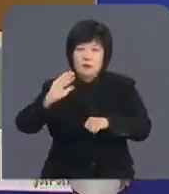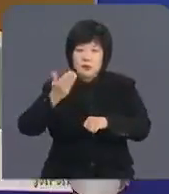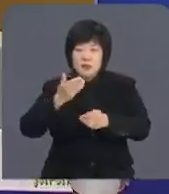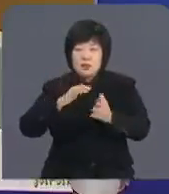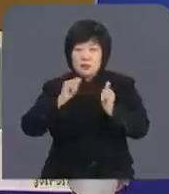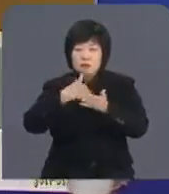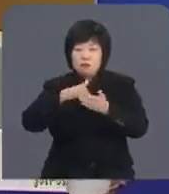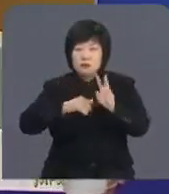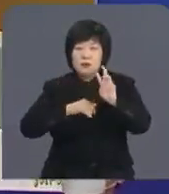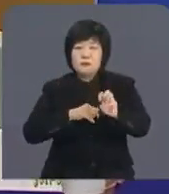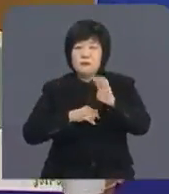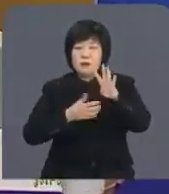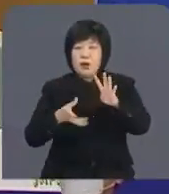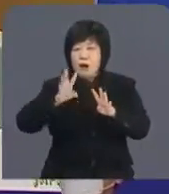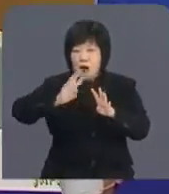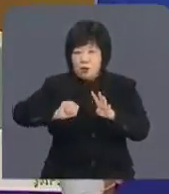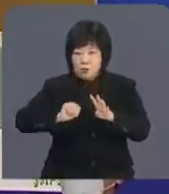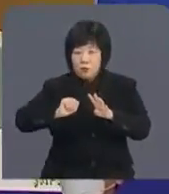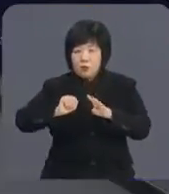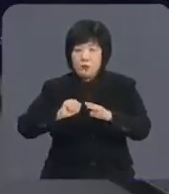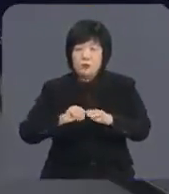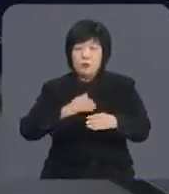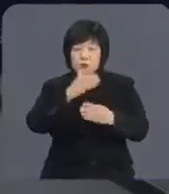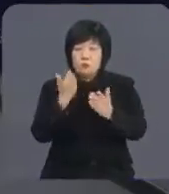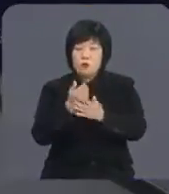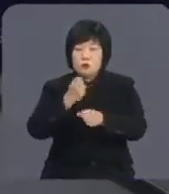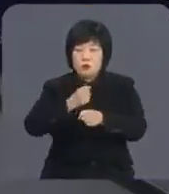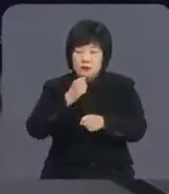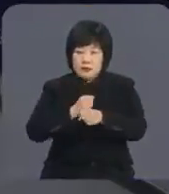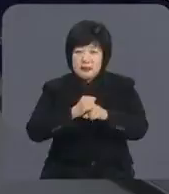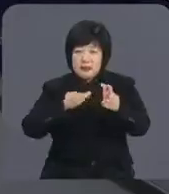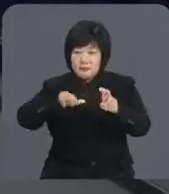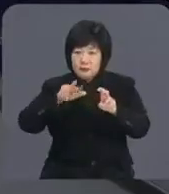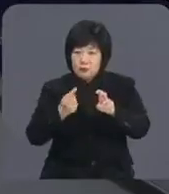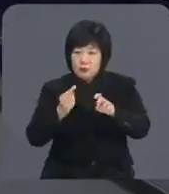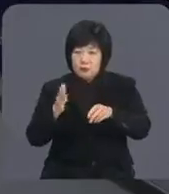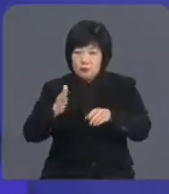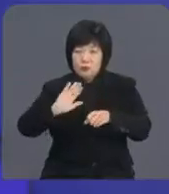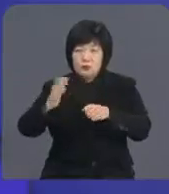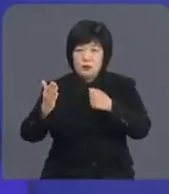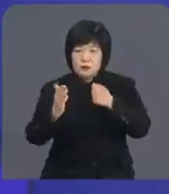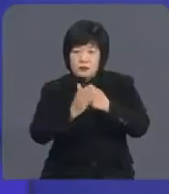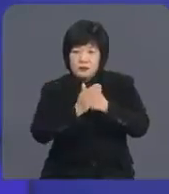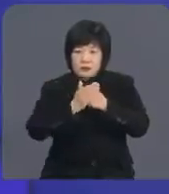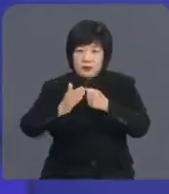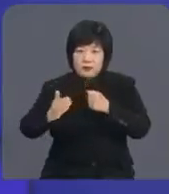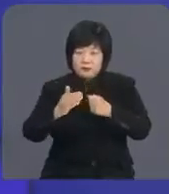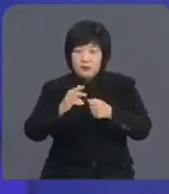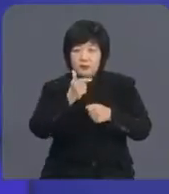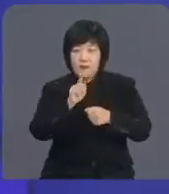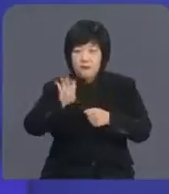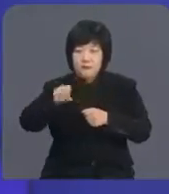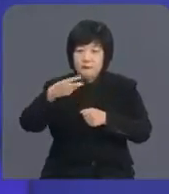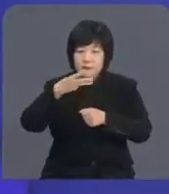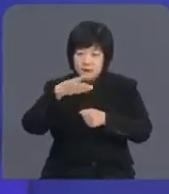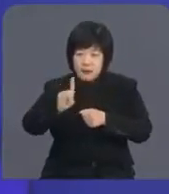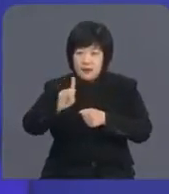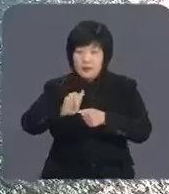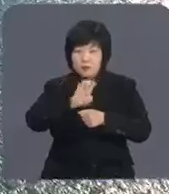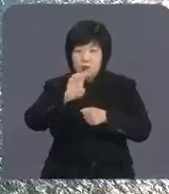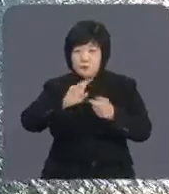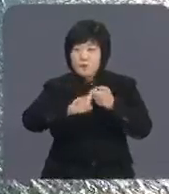명목 국내총생산 이 20조 달러의 육박해 북미자유무역협정 나프타 와 유럽연합을